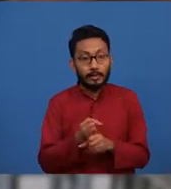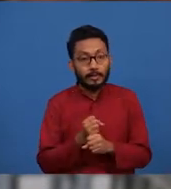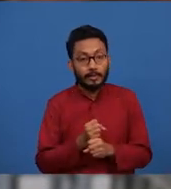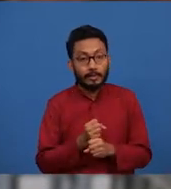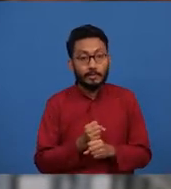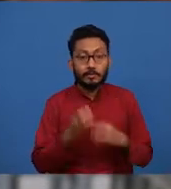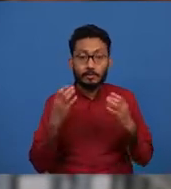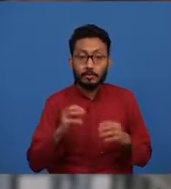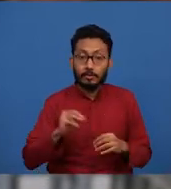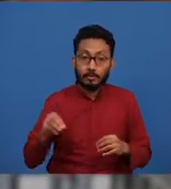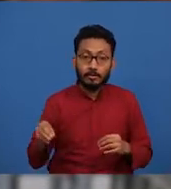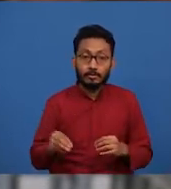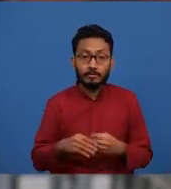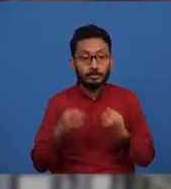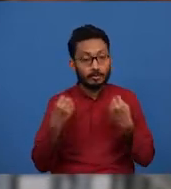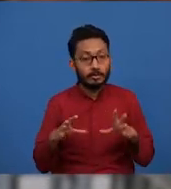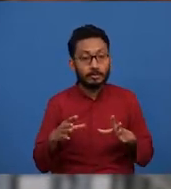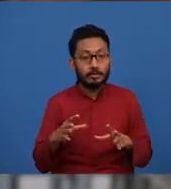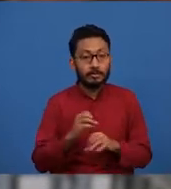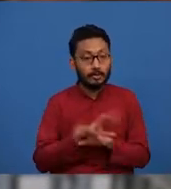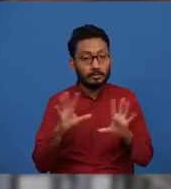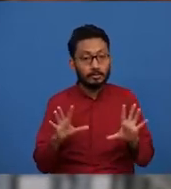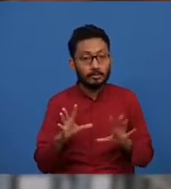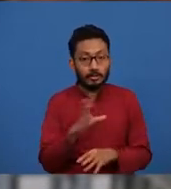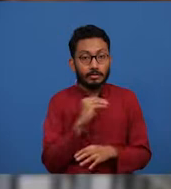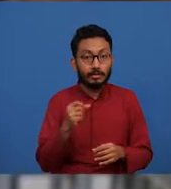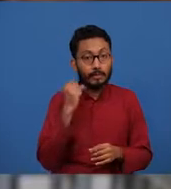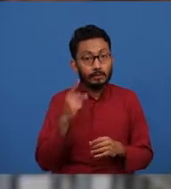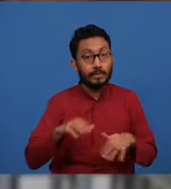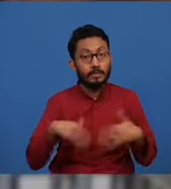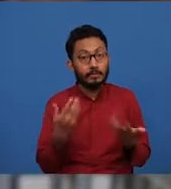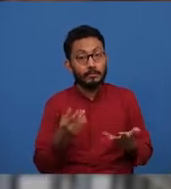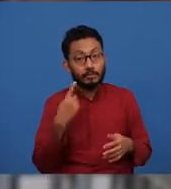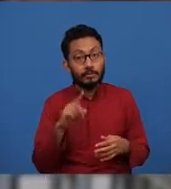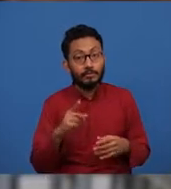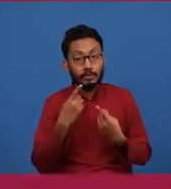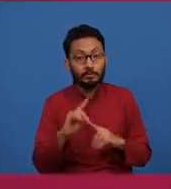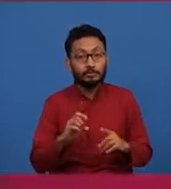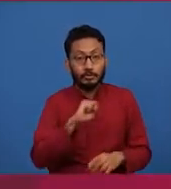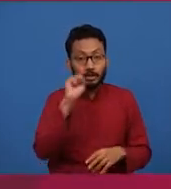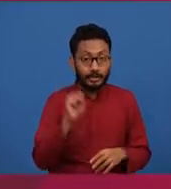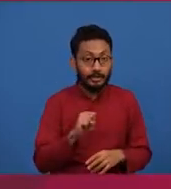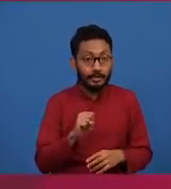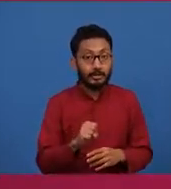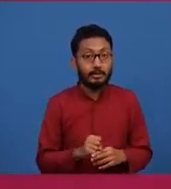faham bagaimana untuk menjawab soalan petikan dengan betul.